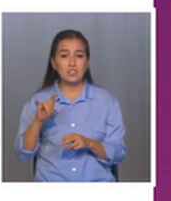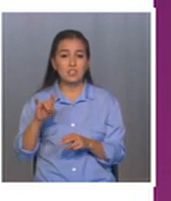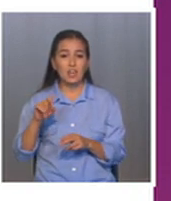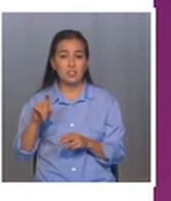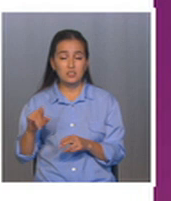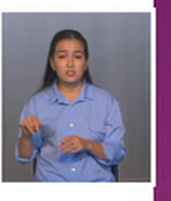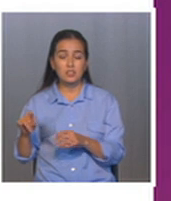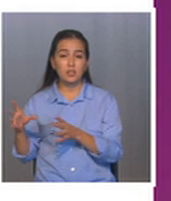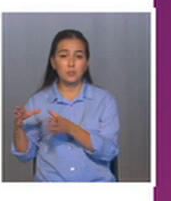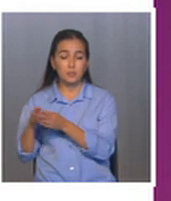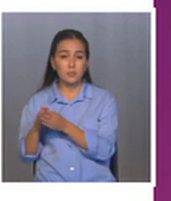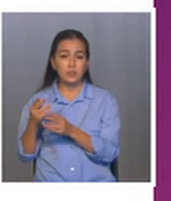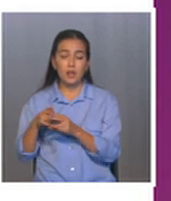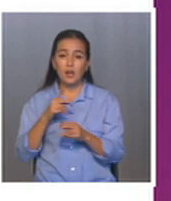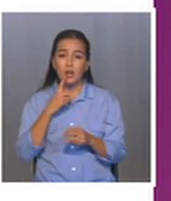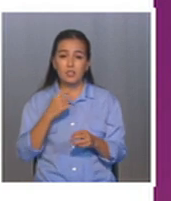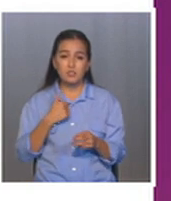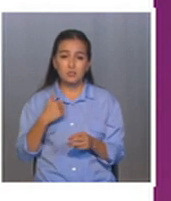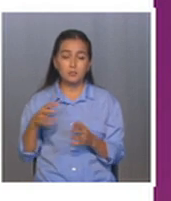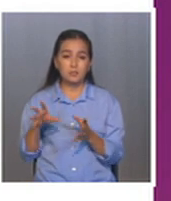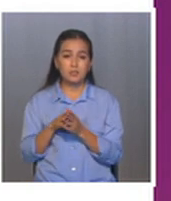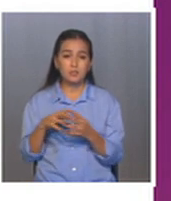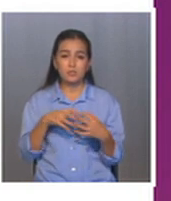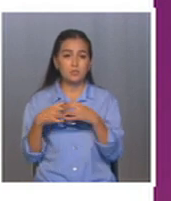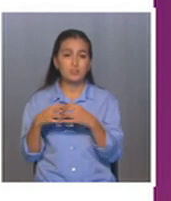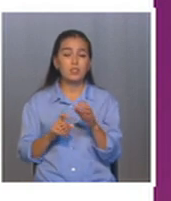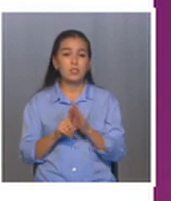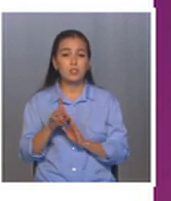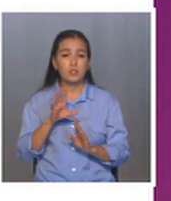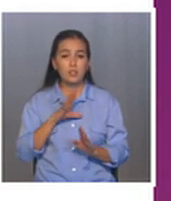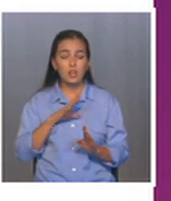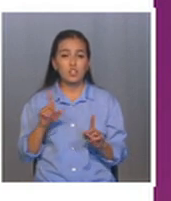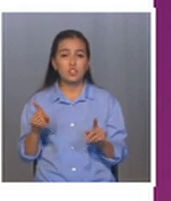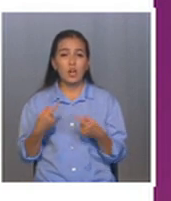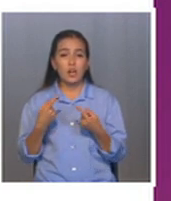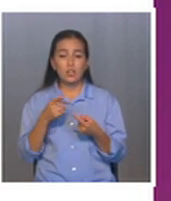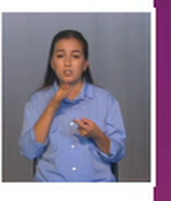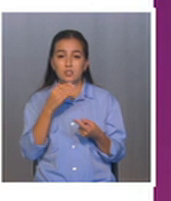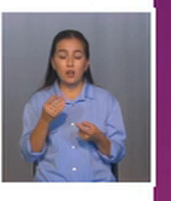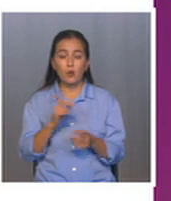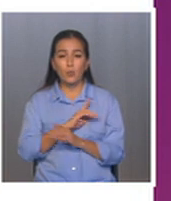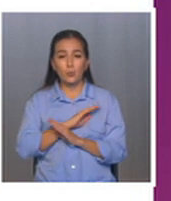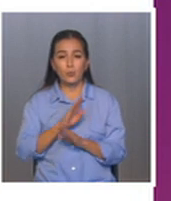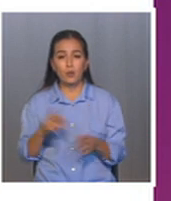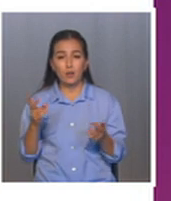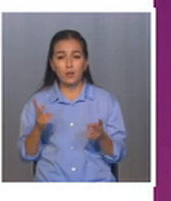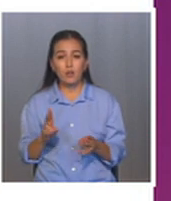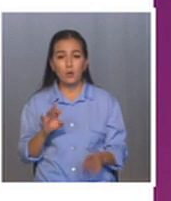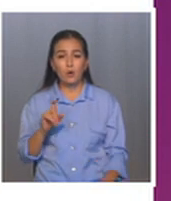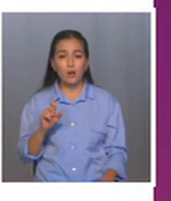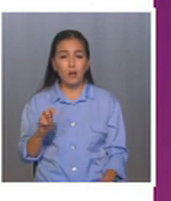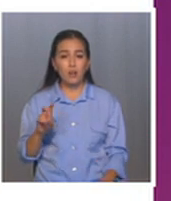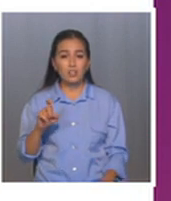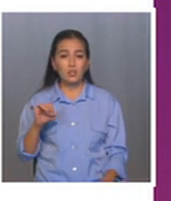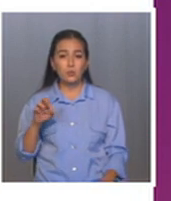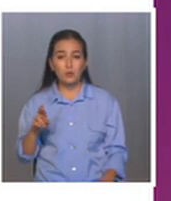Жоламан тіленші ұлы әскерімен айқасады. Ал шарықтау шегі қаза. Қоқан, Хиуа хандықтарына